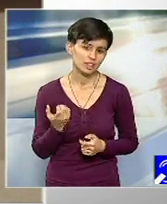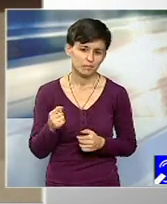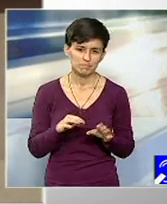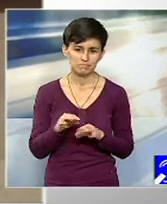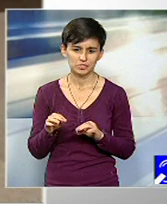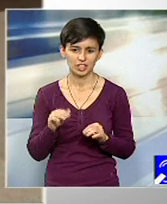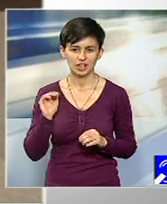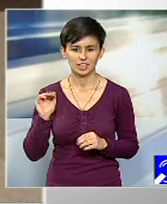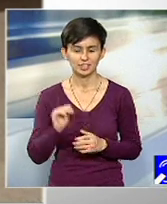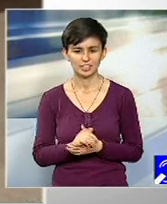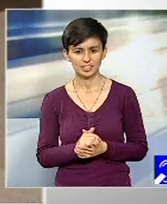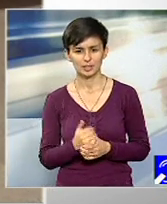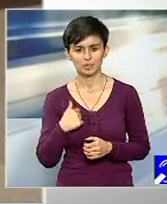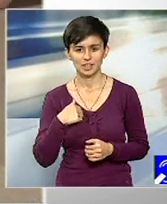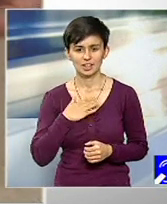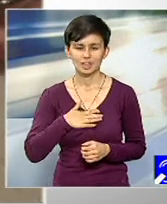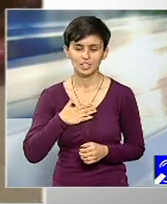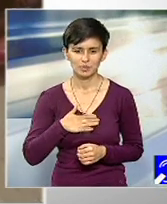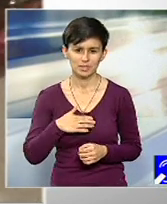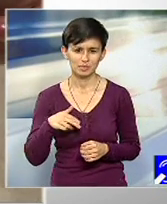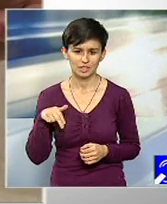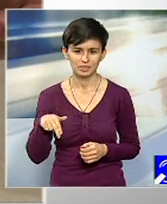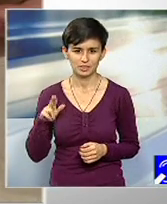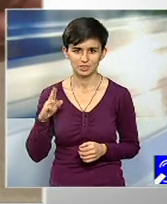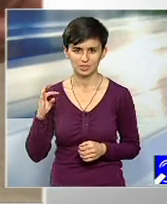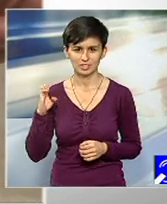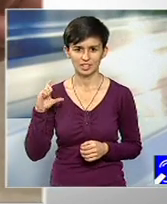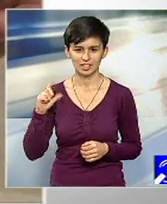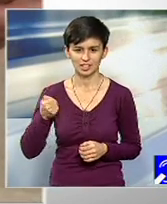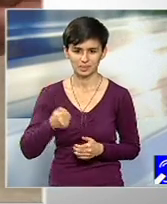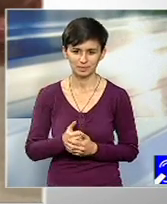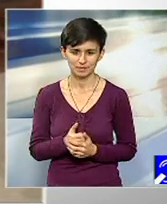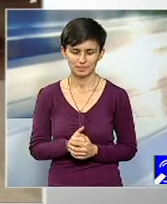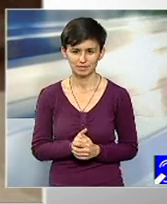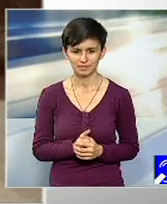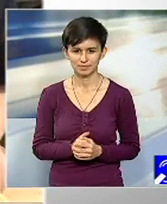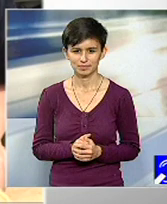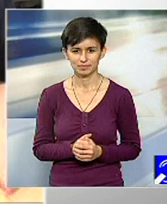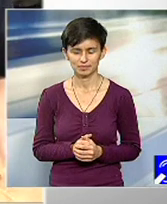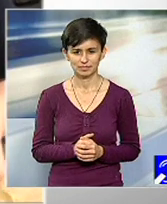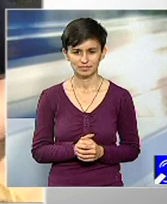Să zic că Nutella este preferata mea. Cu Nutella.